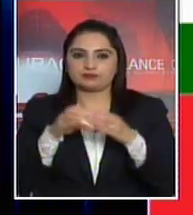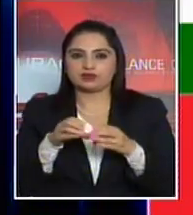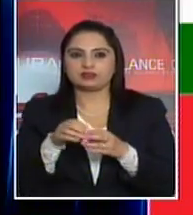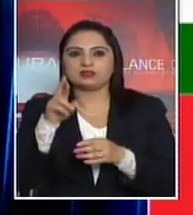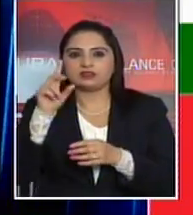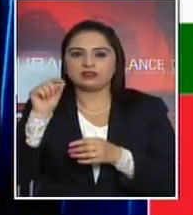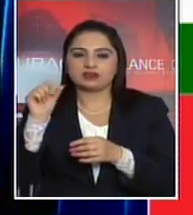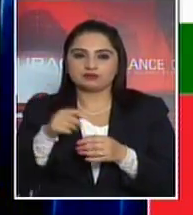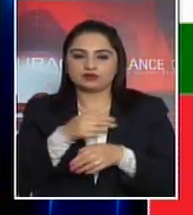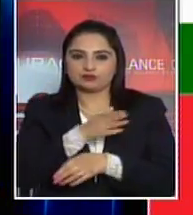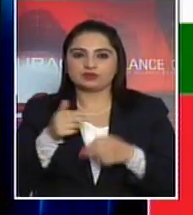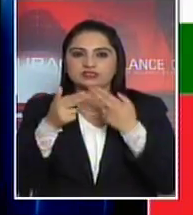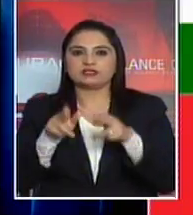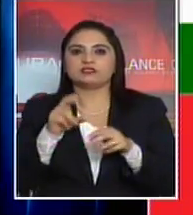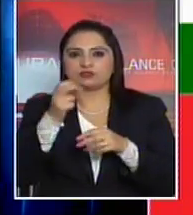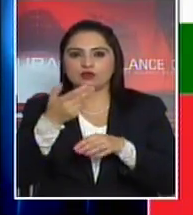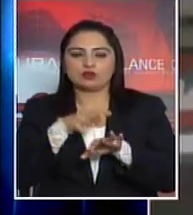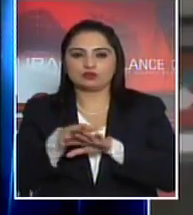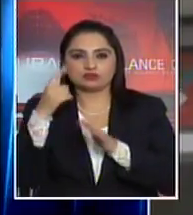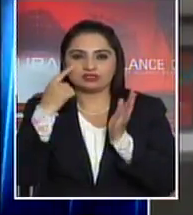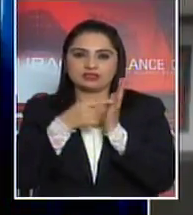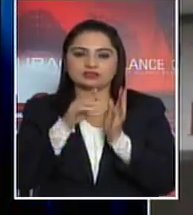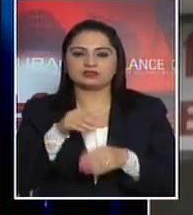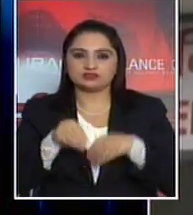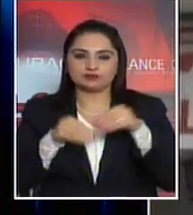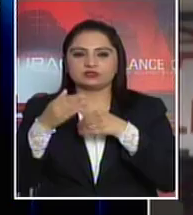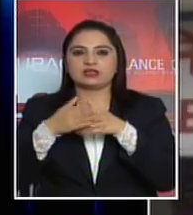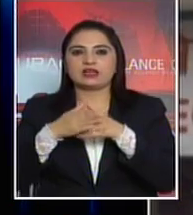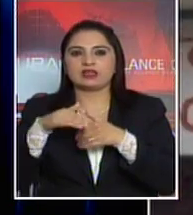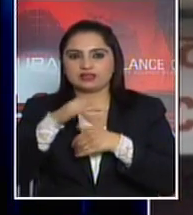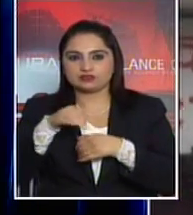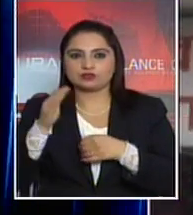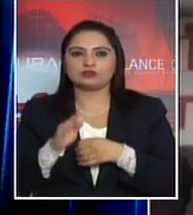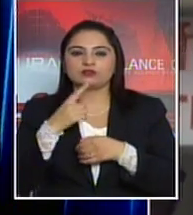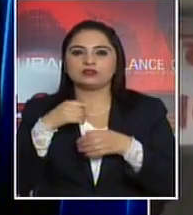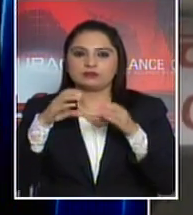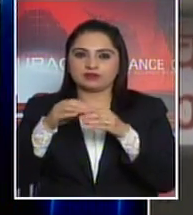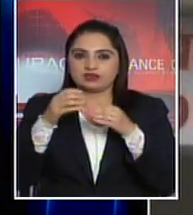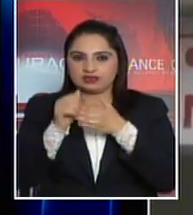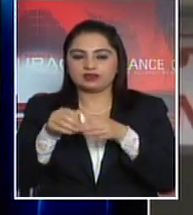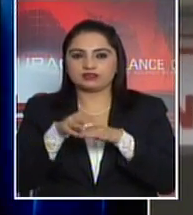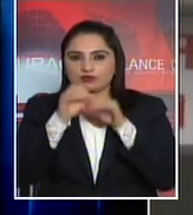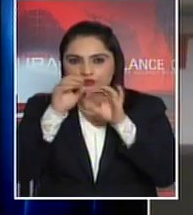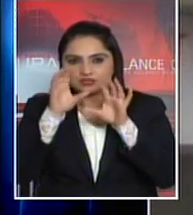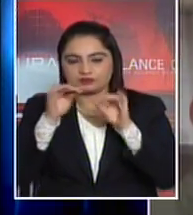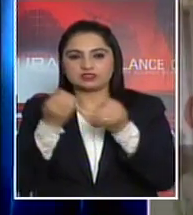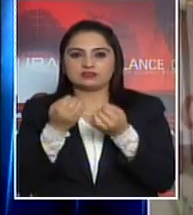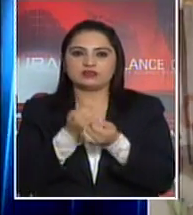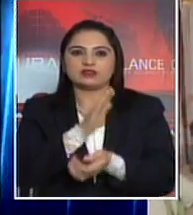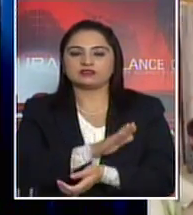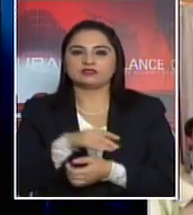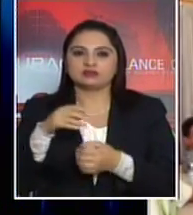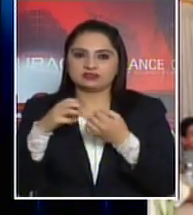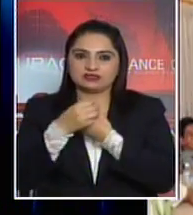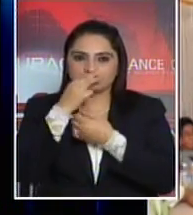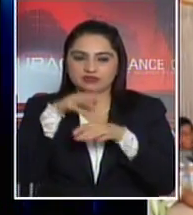राप्रपा, राप्रपा प्रजातान्त्रिक लगायत दलहरू देखिएका छन्। निर्वाचन नजिक आइसकेको र पार्टी तथा नेताहरू प्रचार प्रसारमा जुटिसकेका छन्।